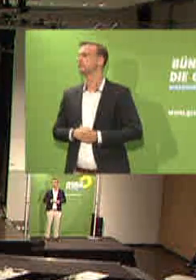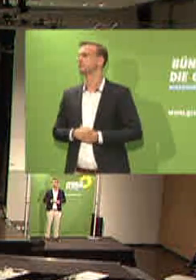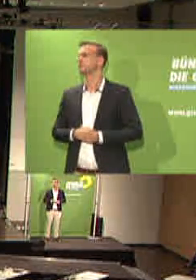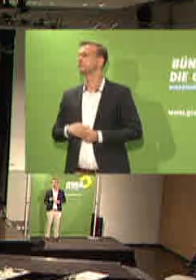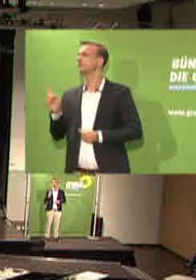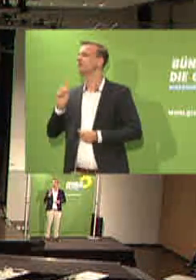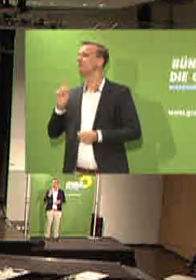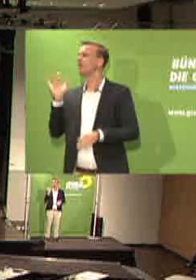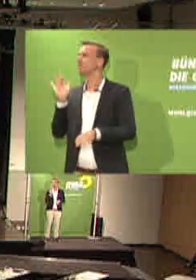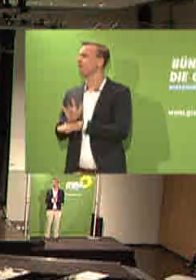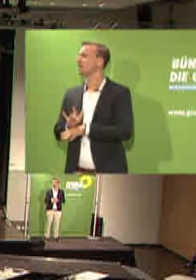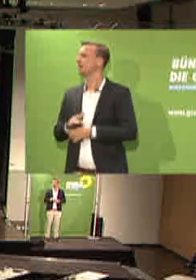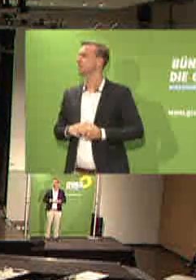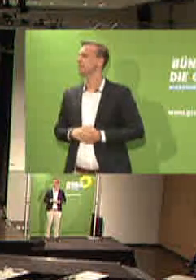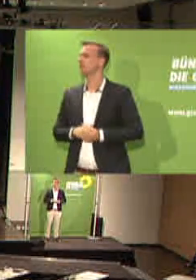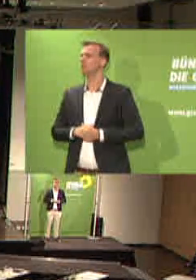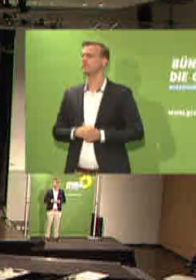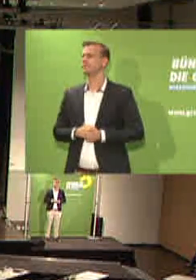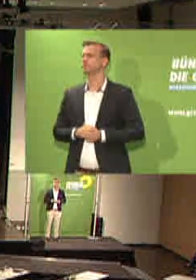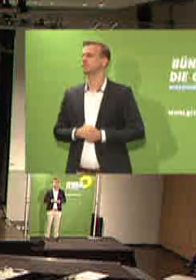Wer stimmt dagegen?